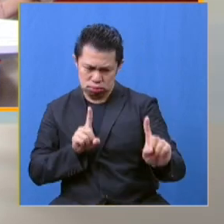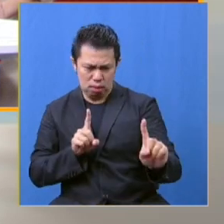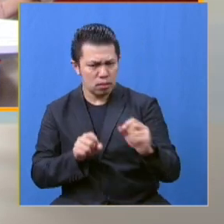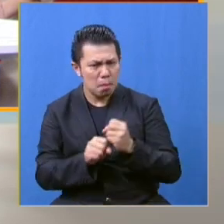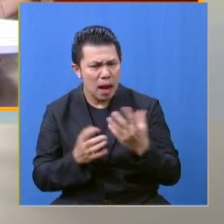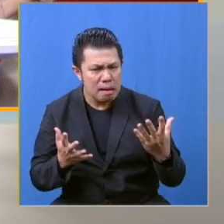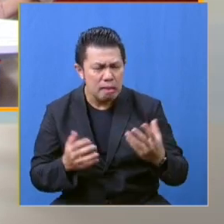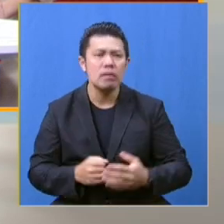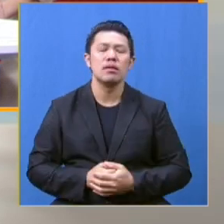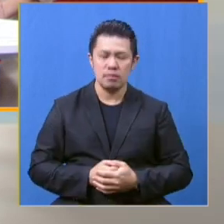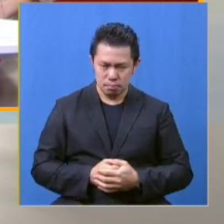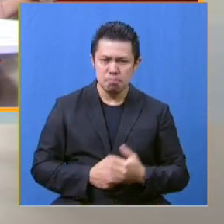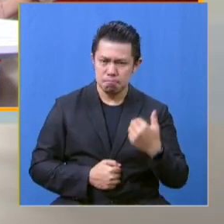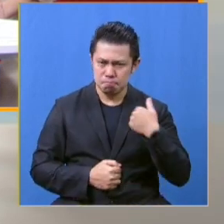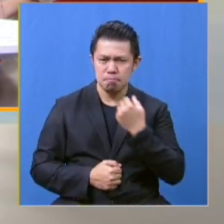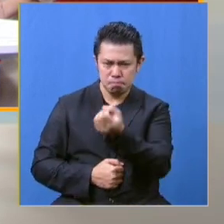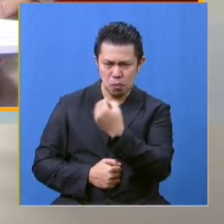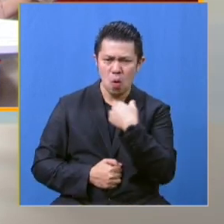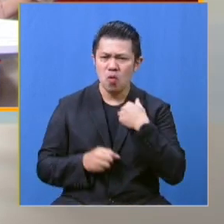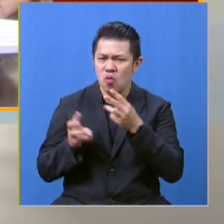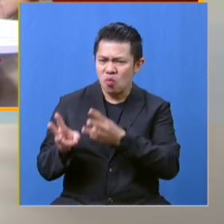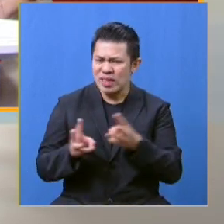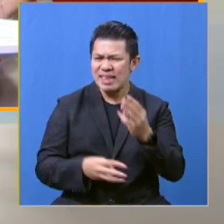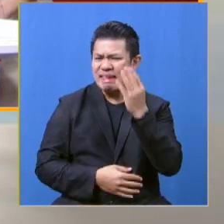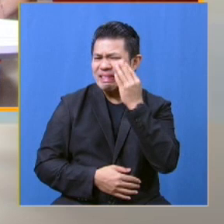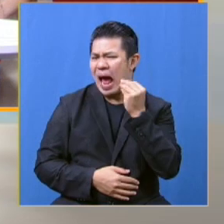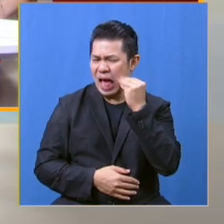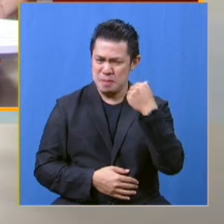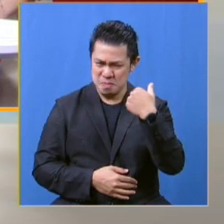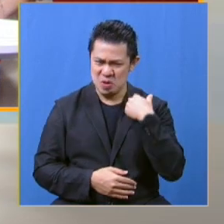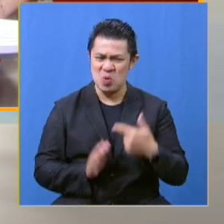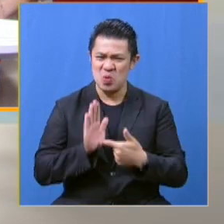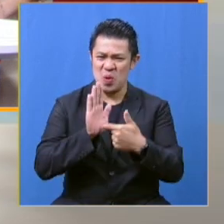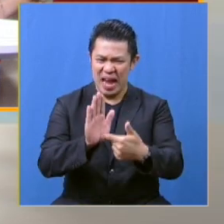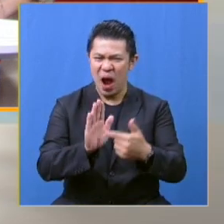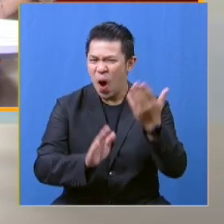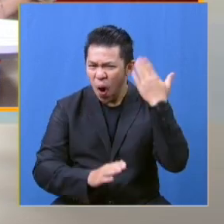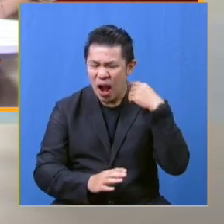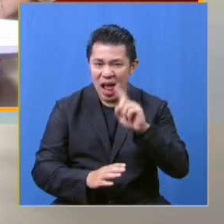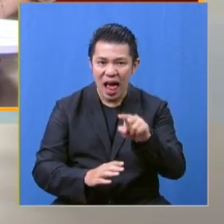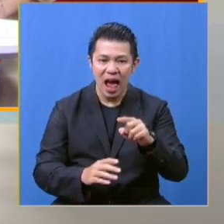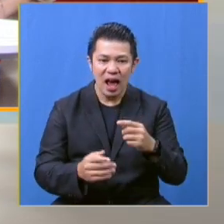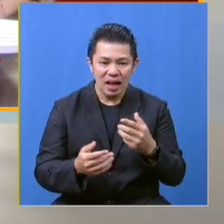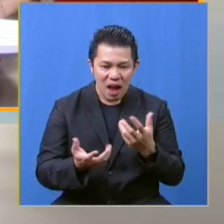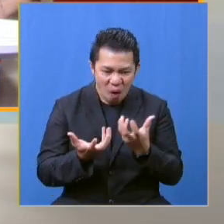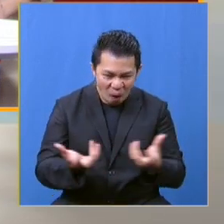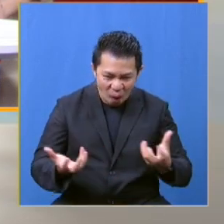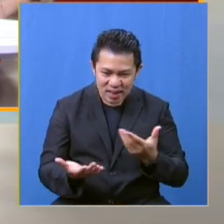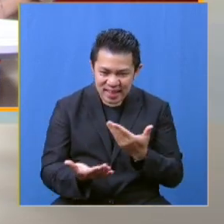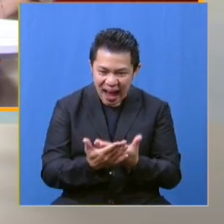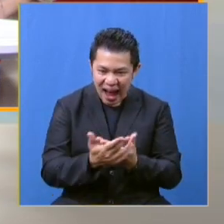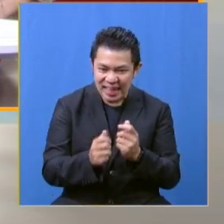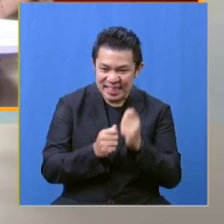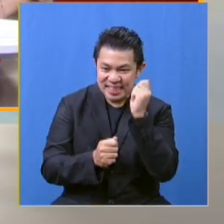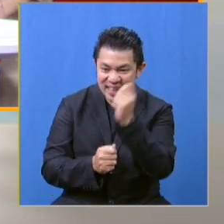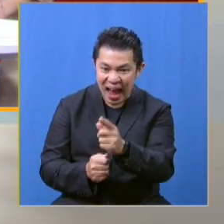มเนี่ยหลายคนบอกเลยว่าตอนนี้เห็นวิธีน่ารักน่ารักเยอะมากคือก่อนหน้านี้เราอาจจะเห็นการจ่ายค่าสินค้าโดยทาง